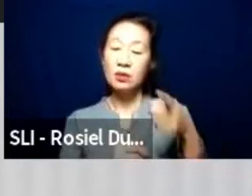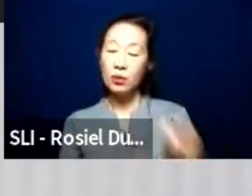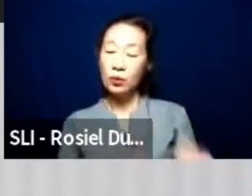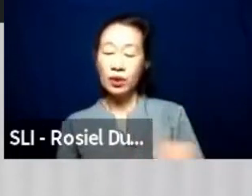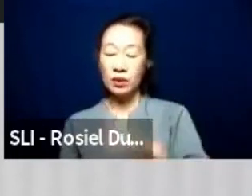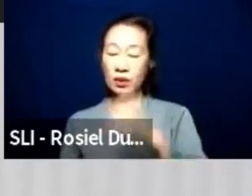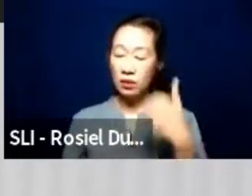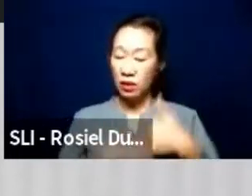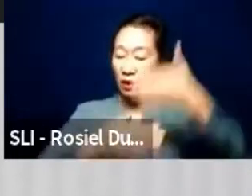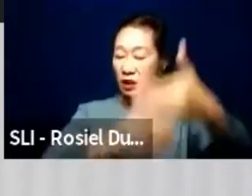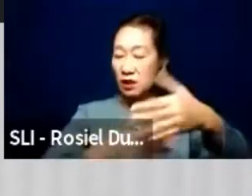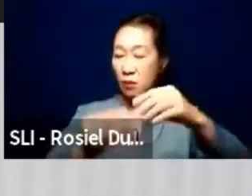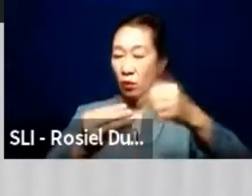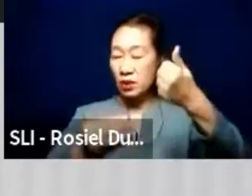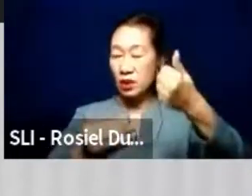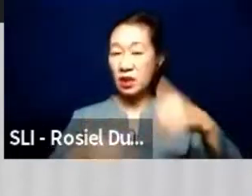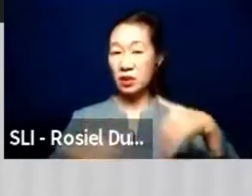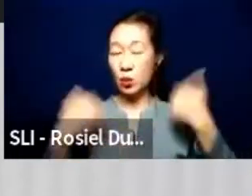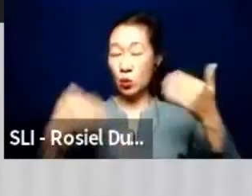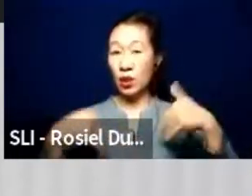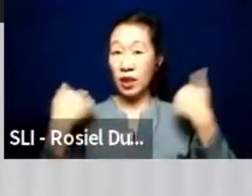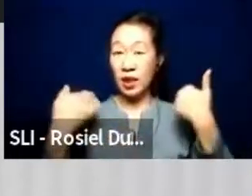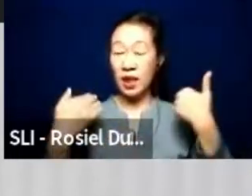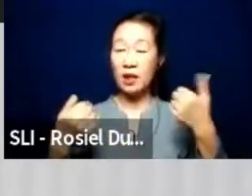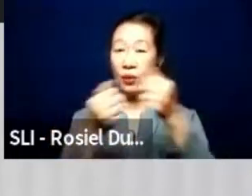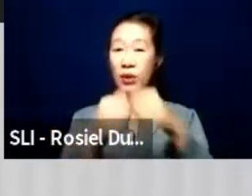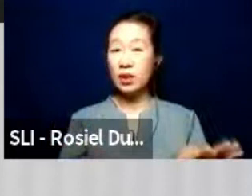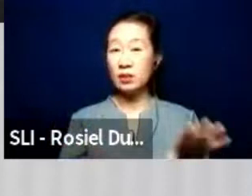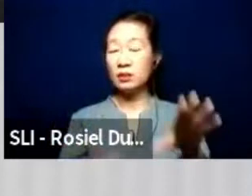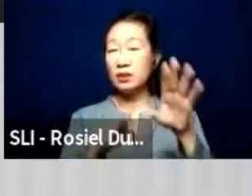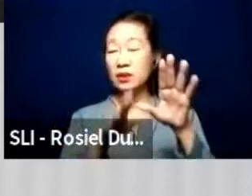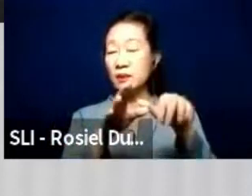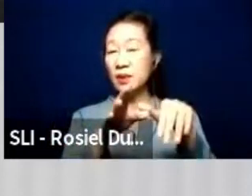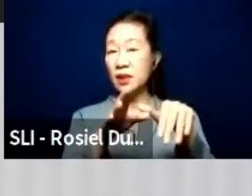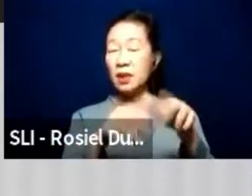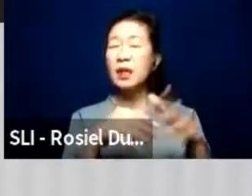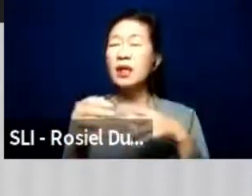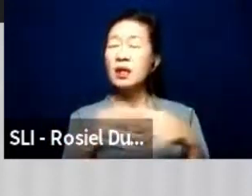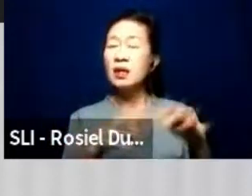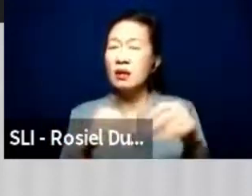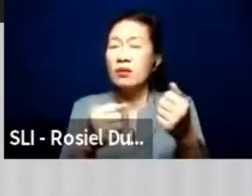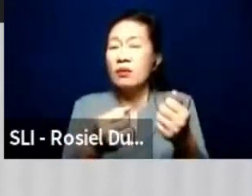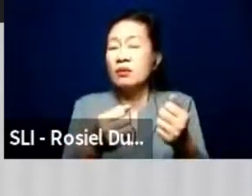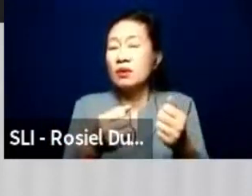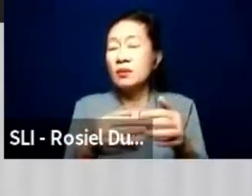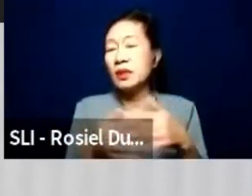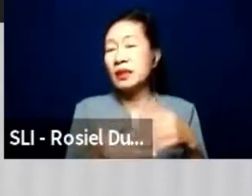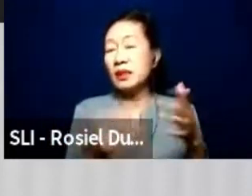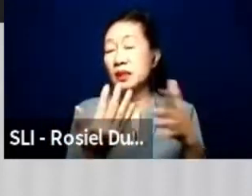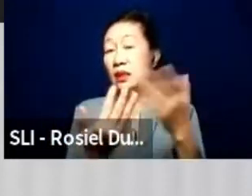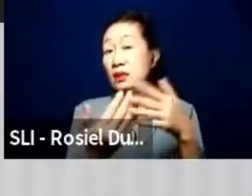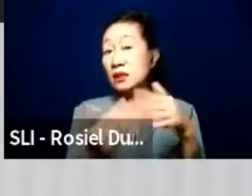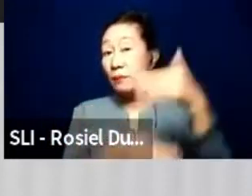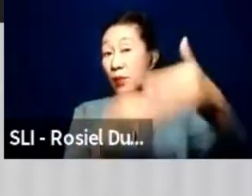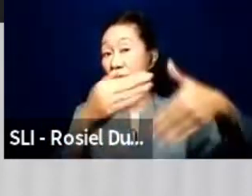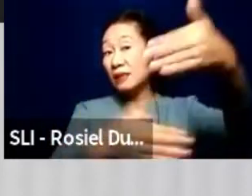sa karamihan ng mga kabataan na walang disabilities, kahit papano, madali lang yung proseso nito,